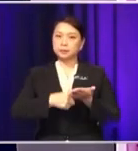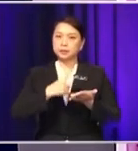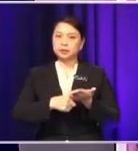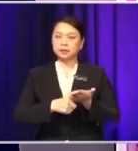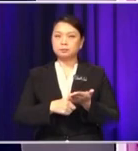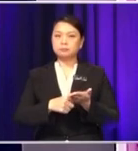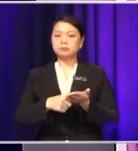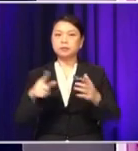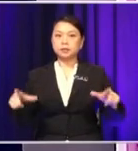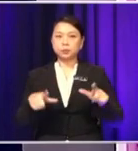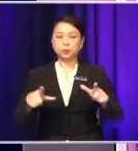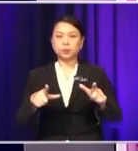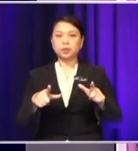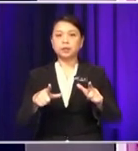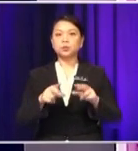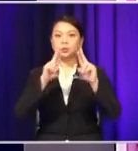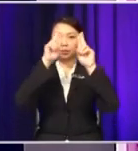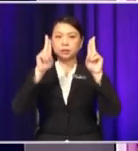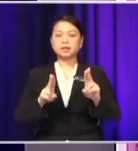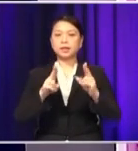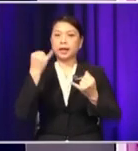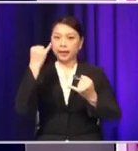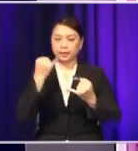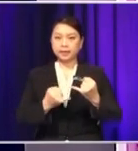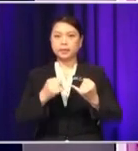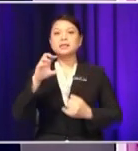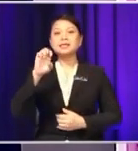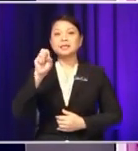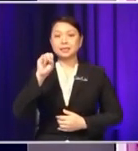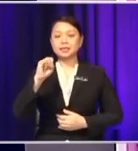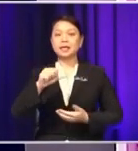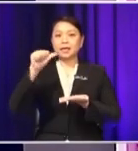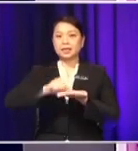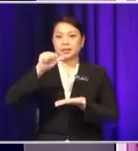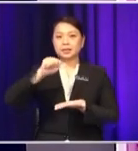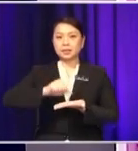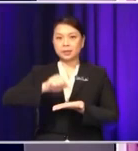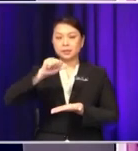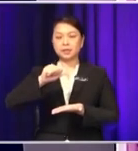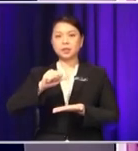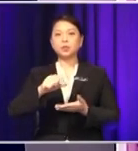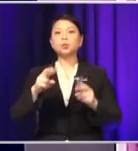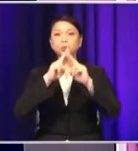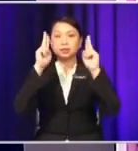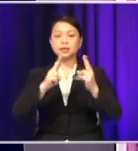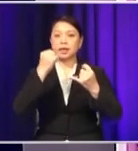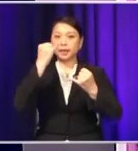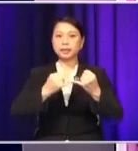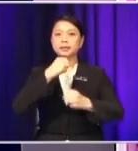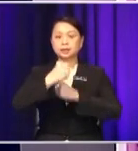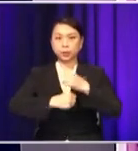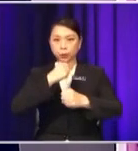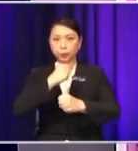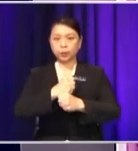ujian akhir sesi akademik yang merupakan ujian akhir tahun dan bukannya ujian